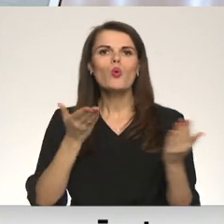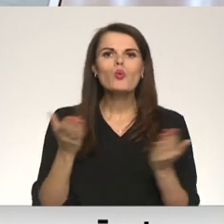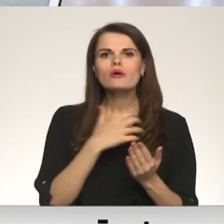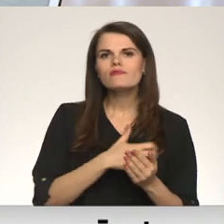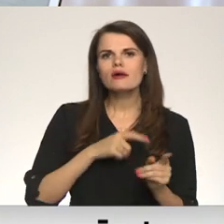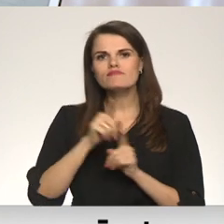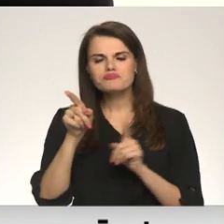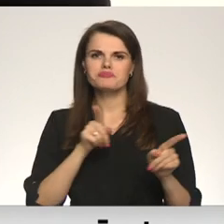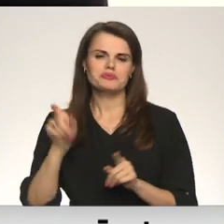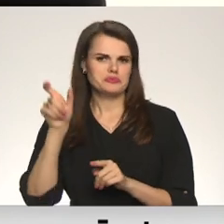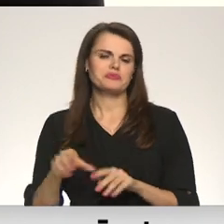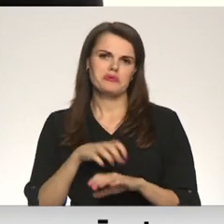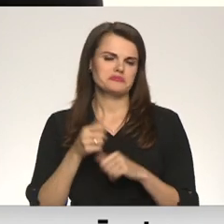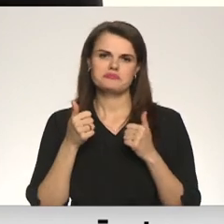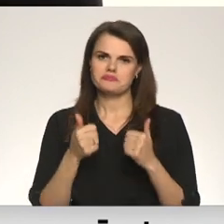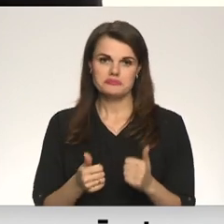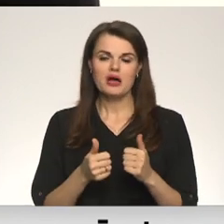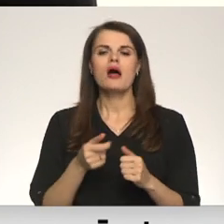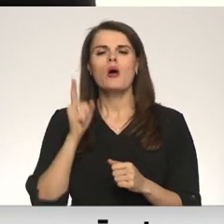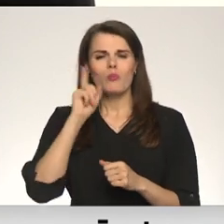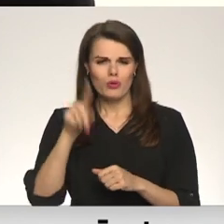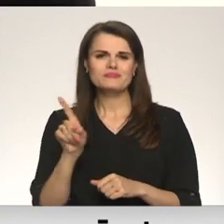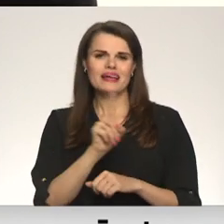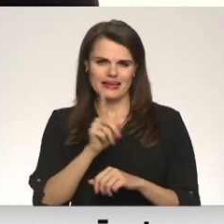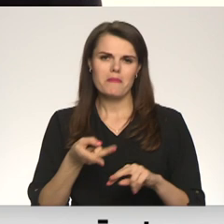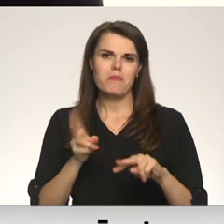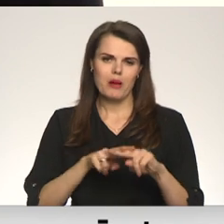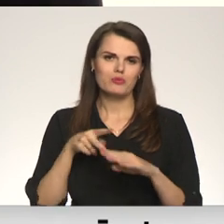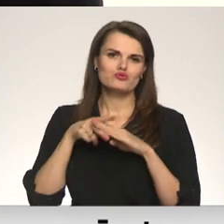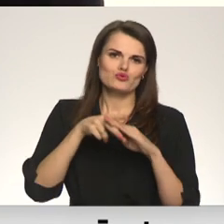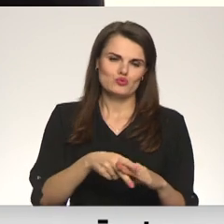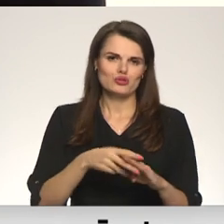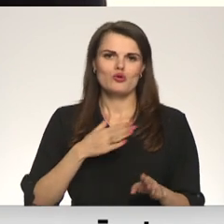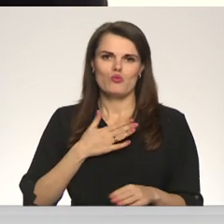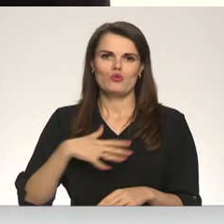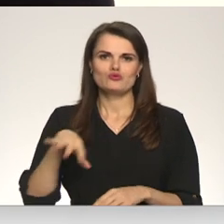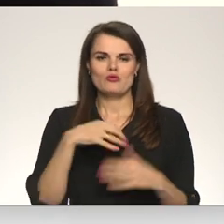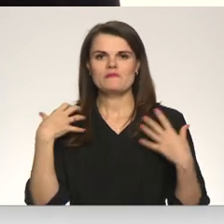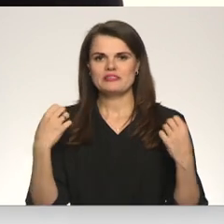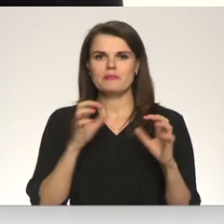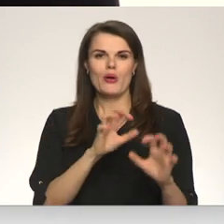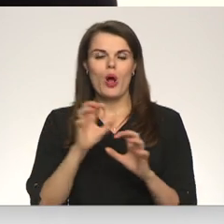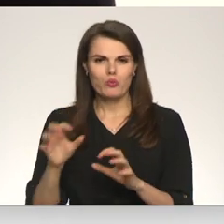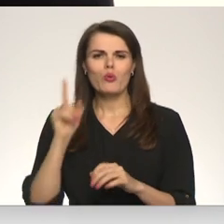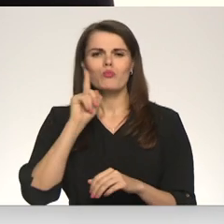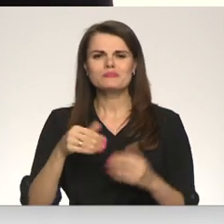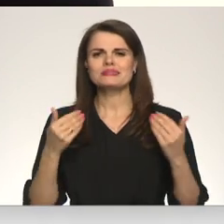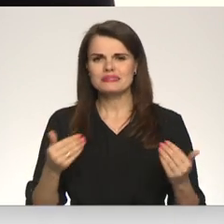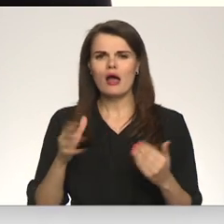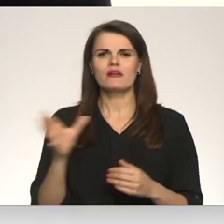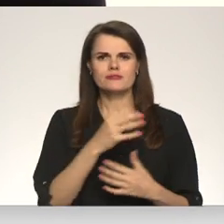kur nepieciešams. Protams, ka tā ir atkal papildus lodze mūsu veselības aprūpes sistēmai. Šobrīd visi, protams, ir ļoti apņēmušies